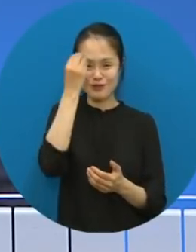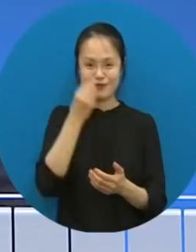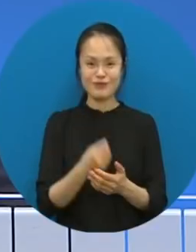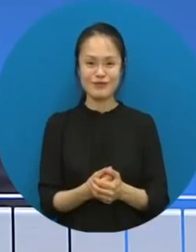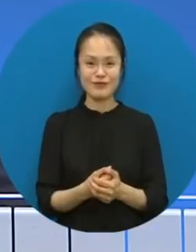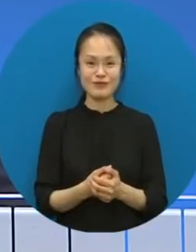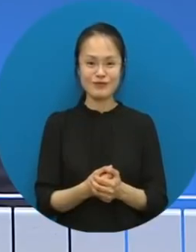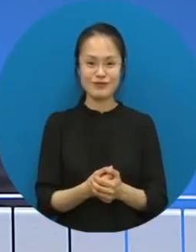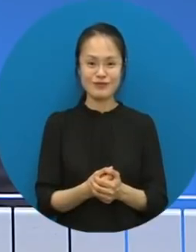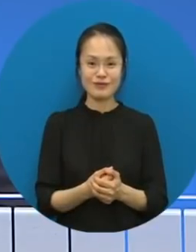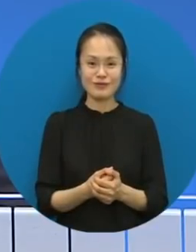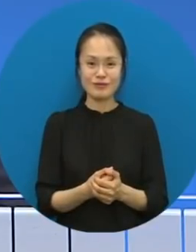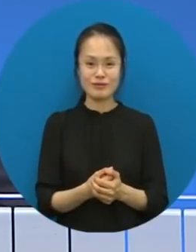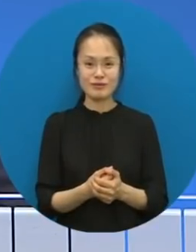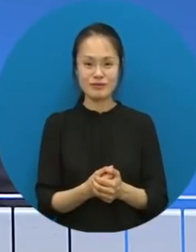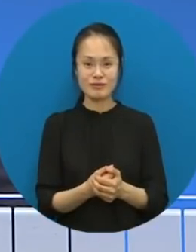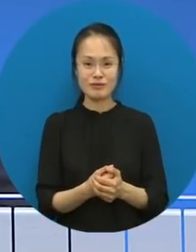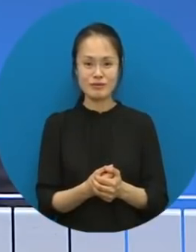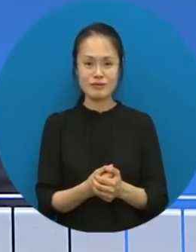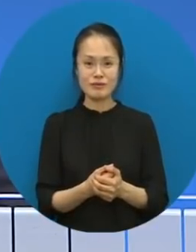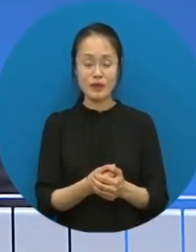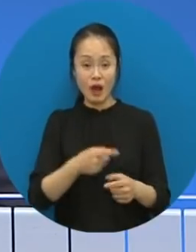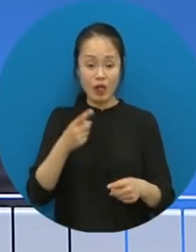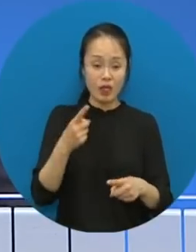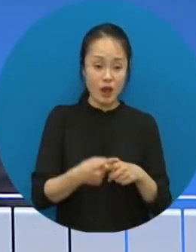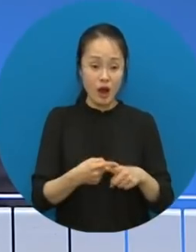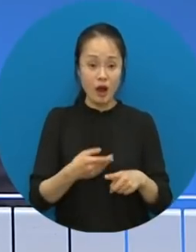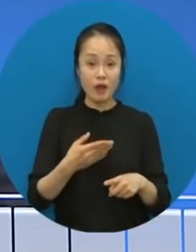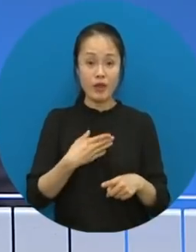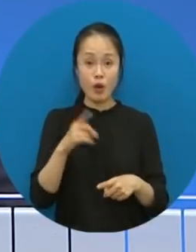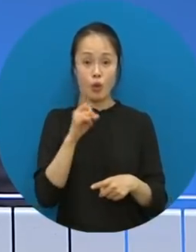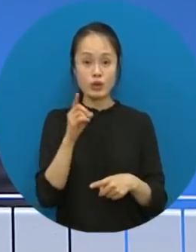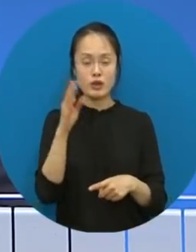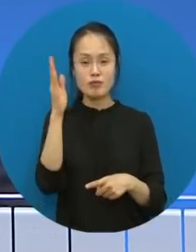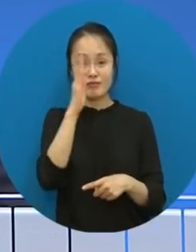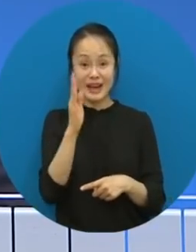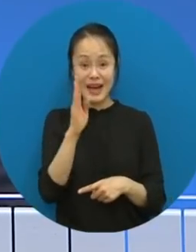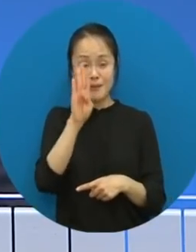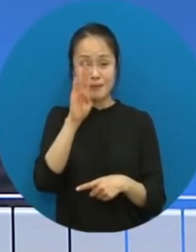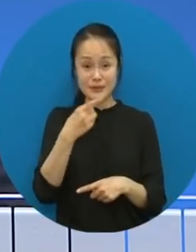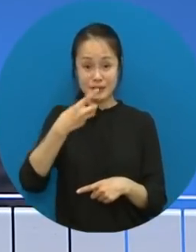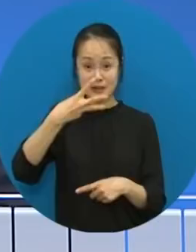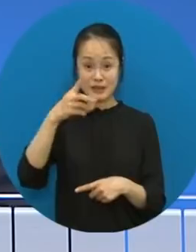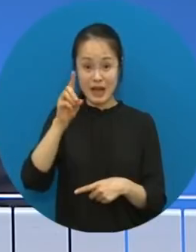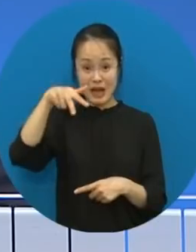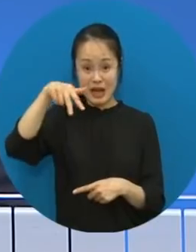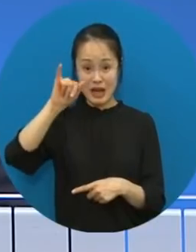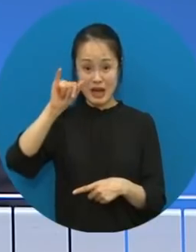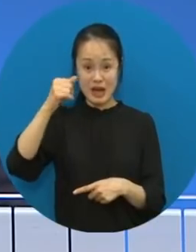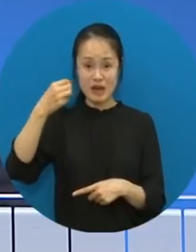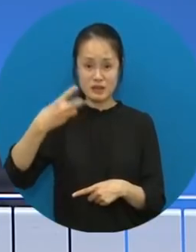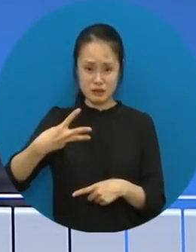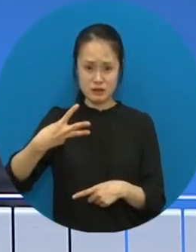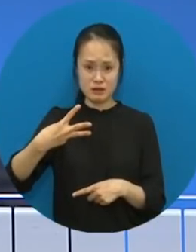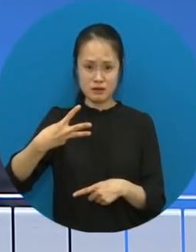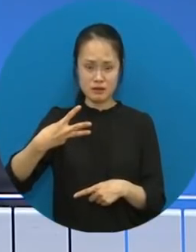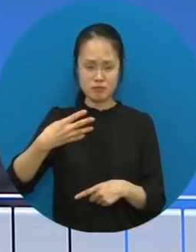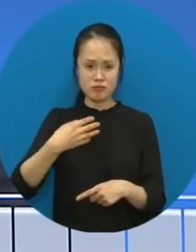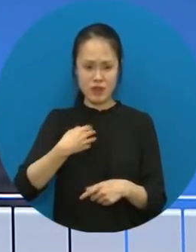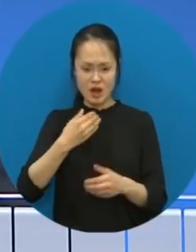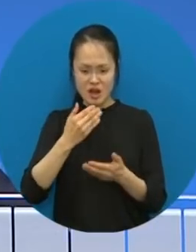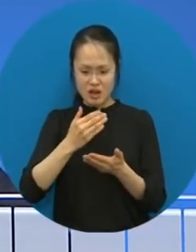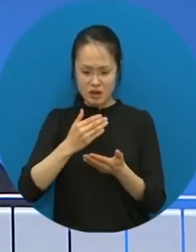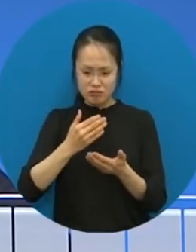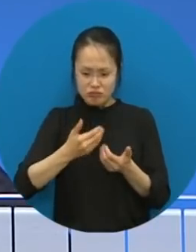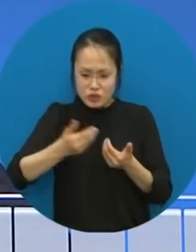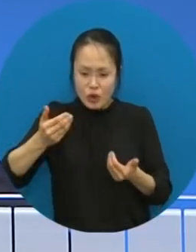갑자기 브라질로 가라 그러십니다. 아, 난 왜 그런지 몰랐어요. 그랬더니 나중에 몇 년 있다 알았습니다. 브라질 간